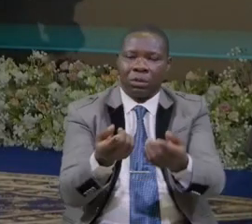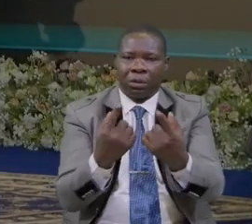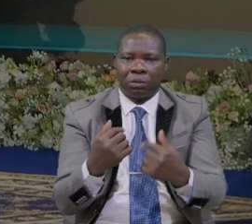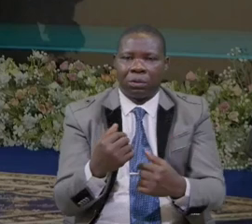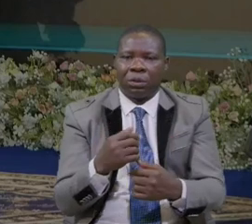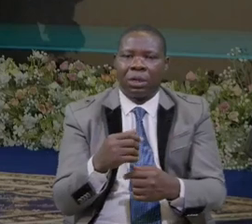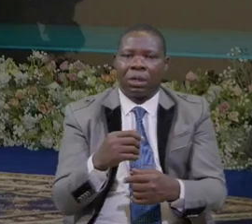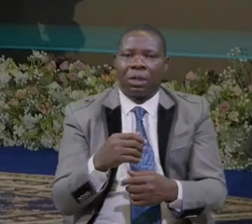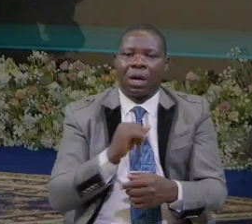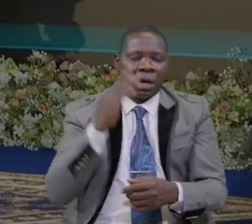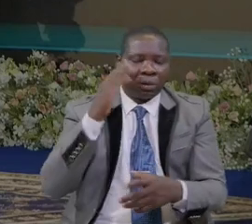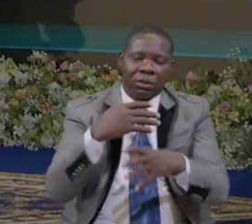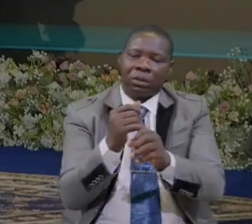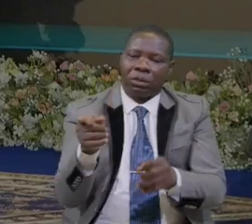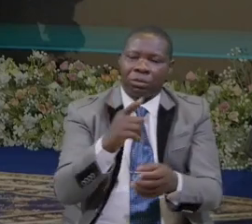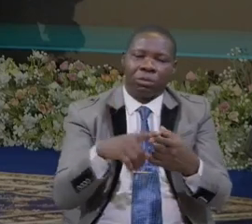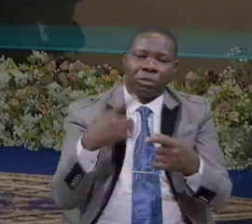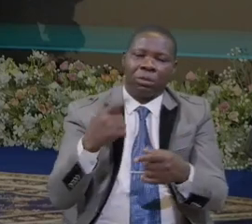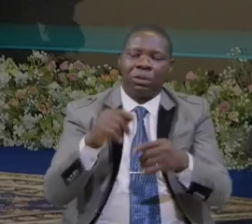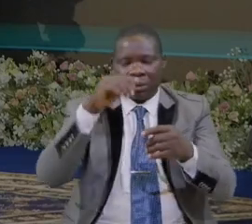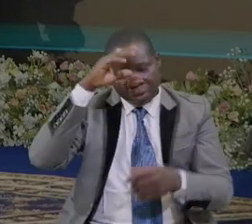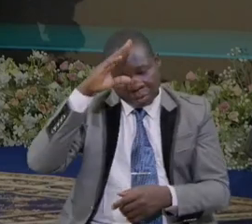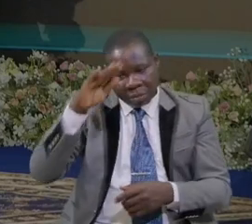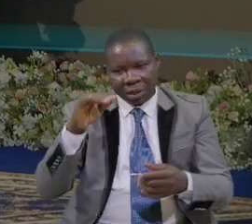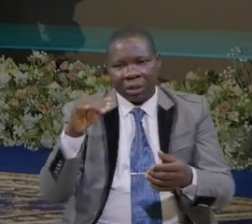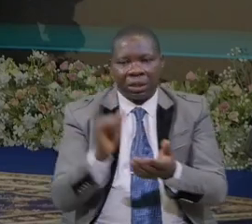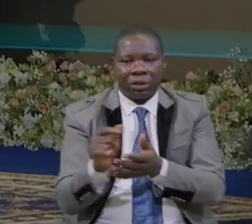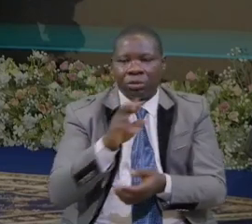l'homme, je vais vous amener chez l'homme.